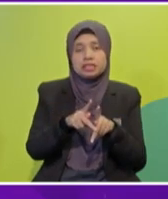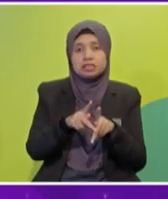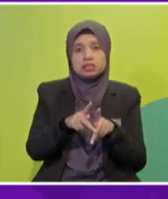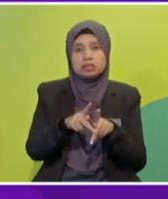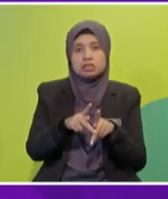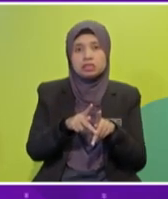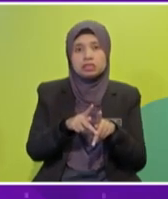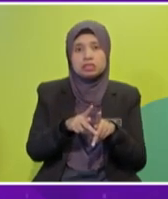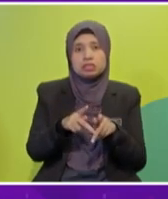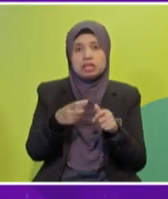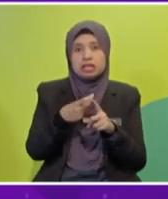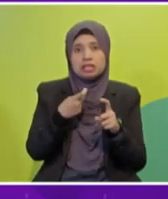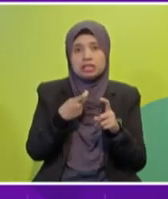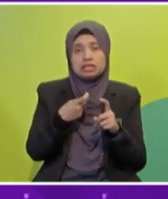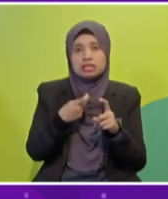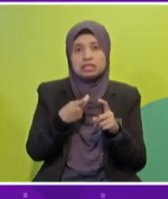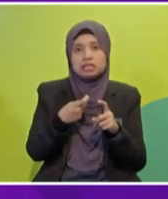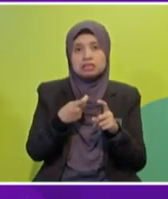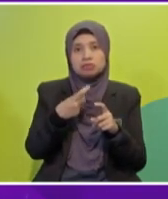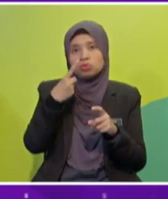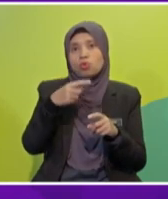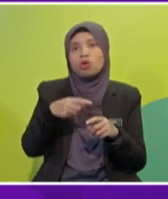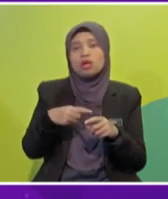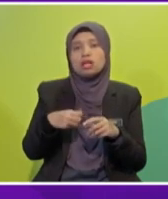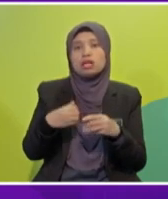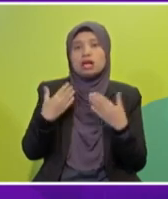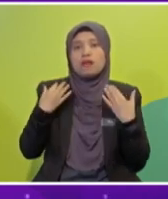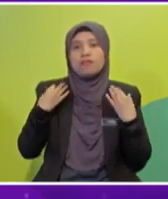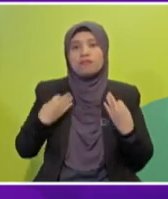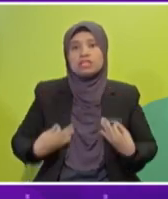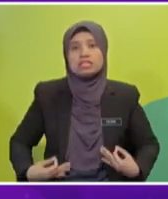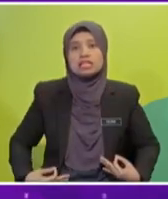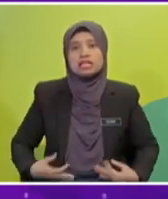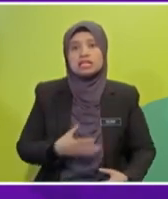rohani dan jasmani. Rohani dan jasmani. Okey, betul. Rohaninya apa?